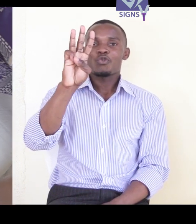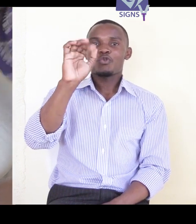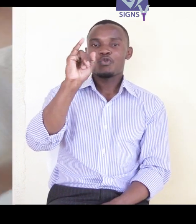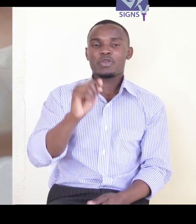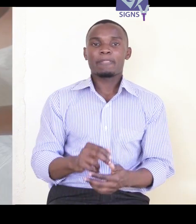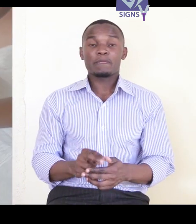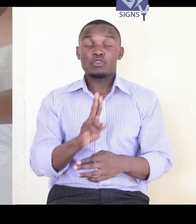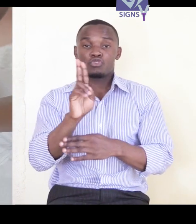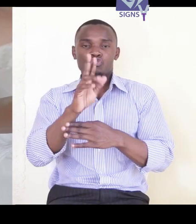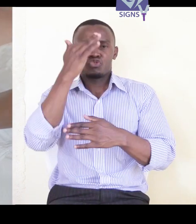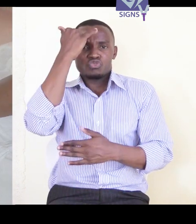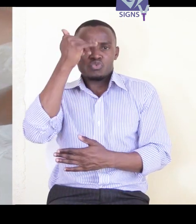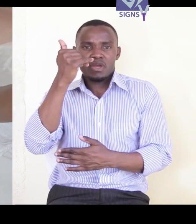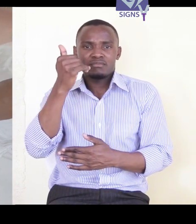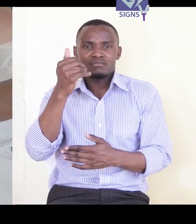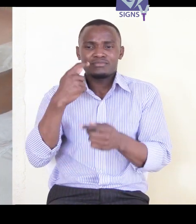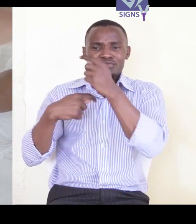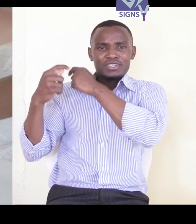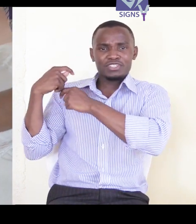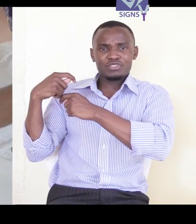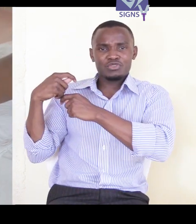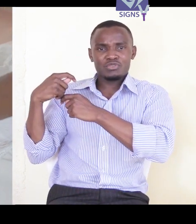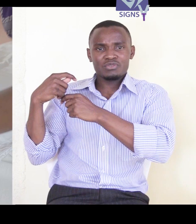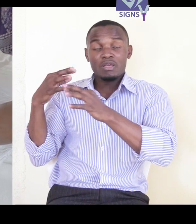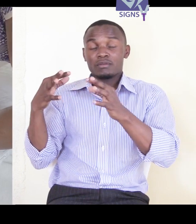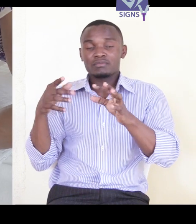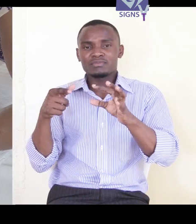kulingana na utamaduni wa Kijapani,